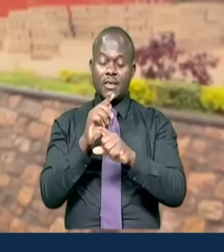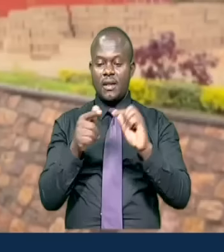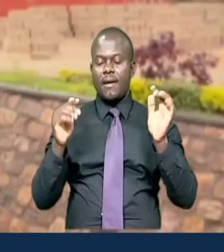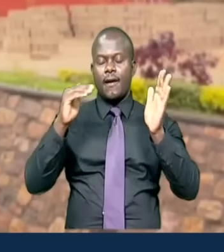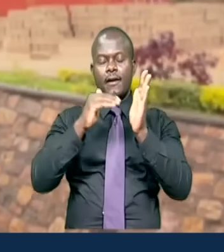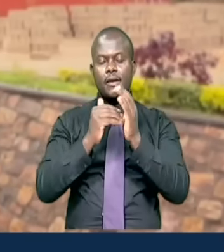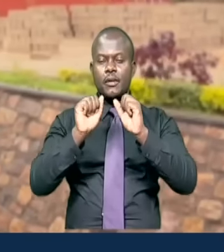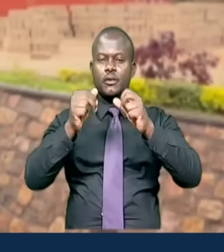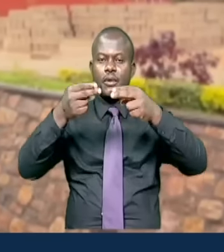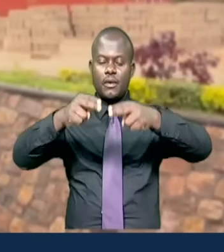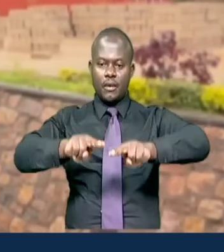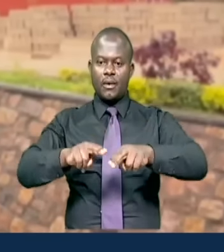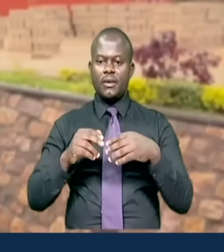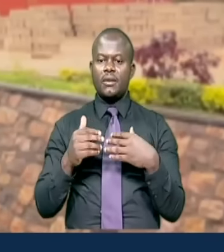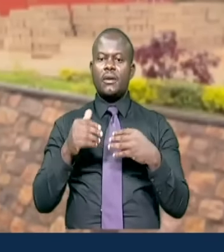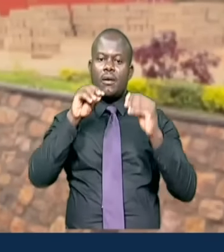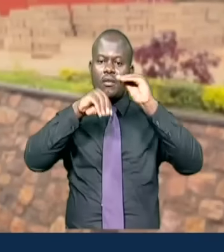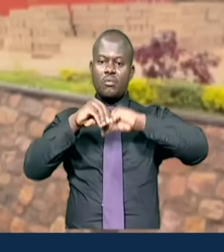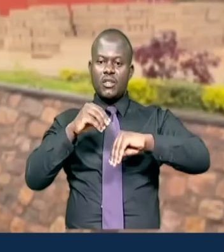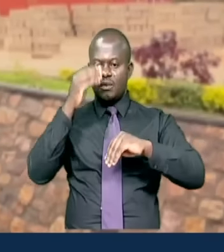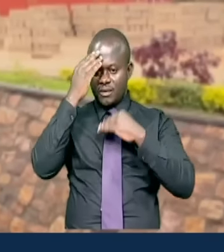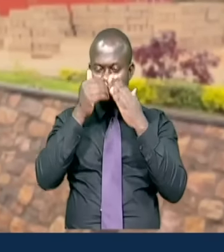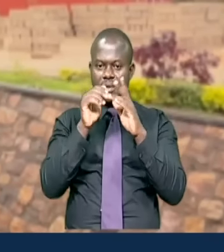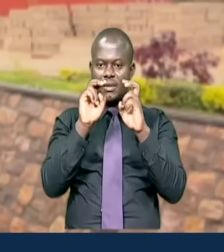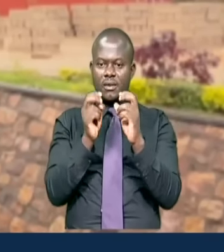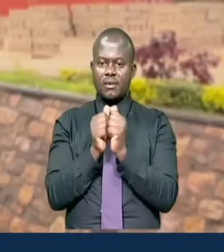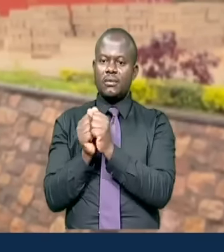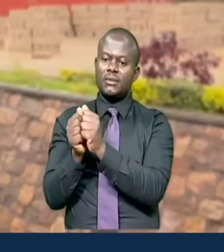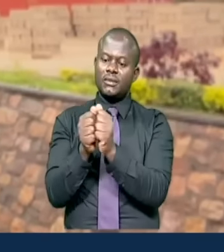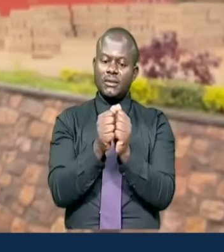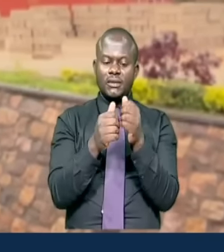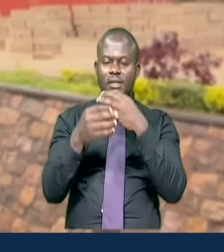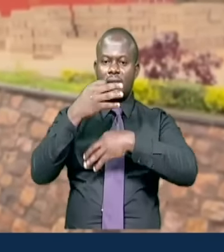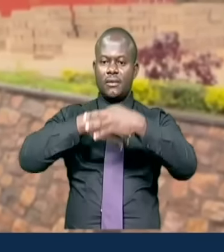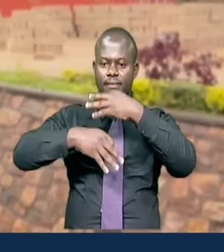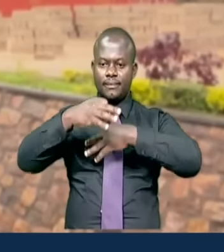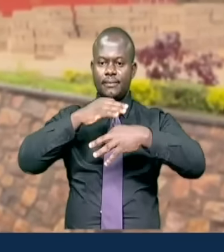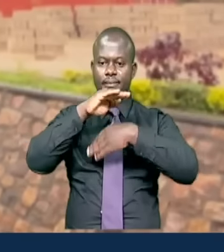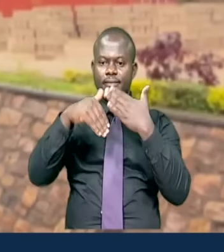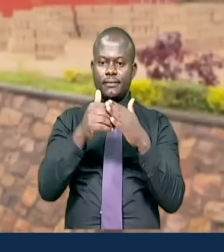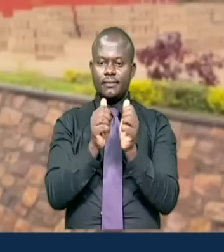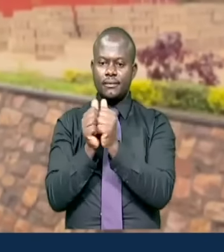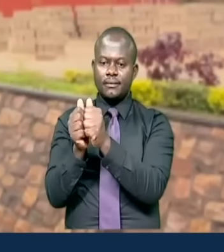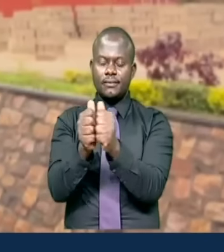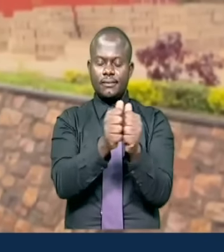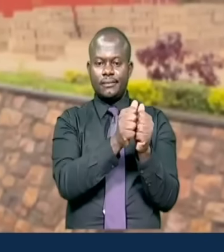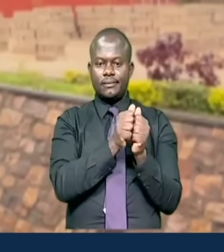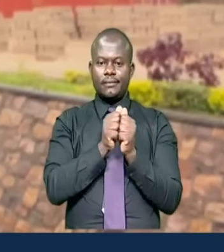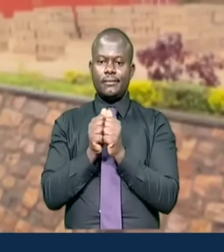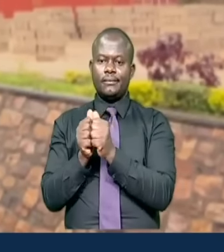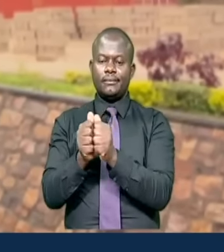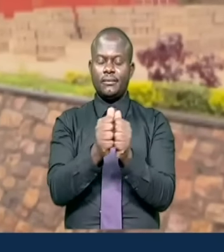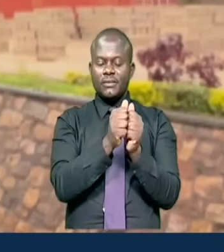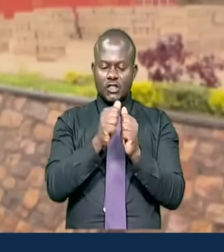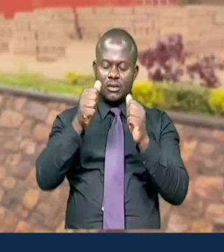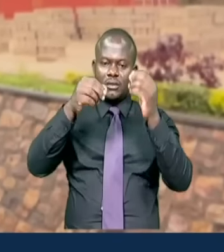byagira umusaruro kubera yuko twizera yuko izo nganda zishobora guhakaza abantu benshi, izo nganda zishobora gutanga